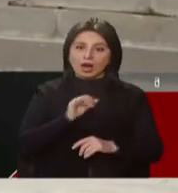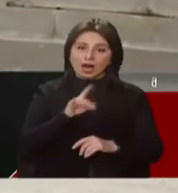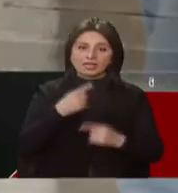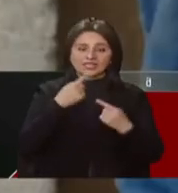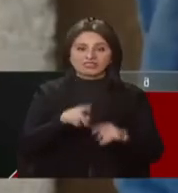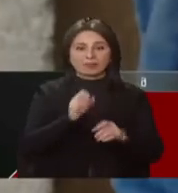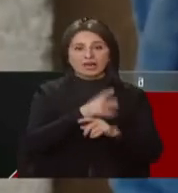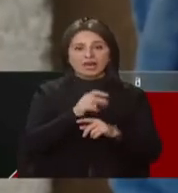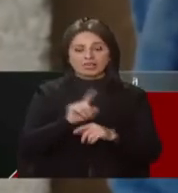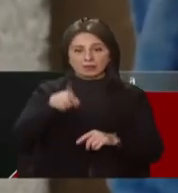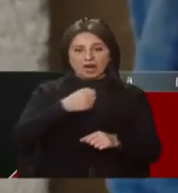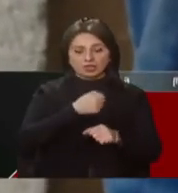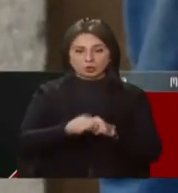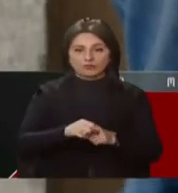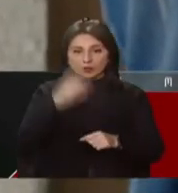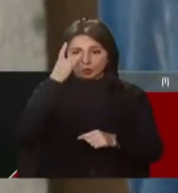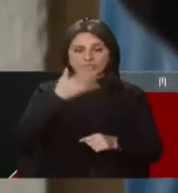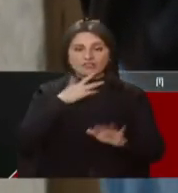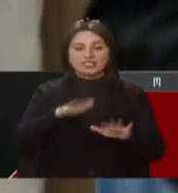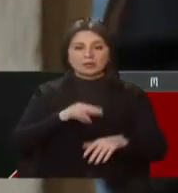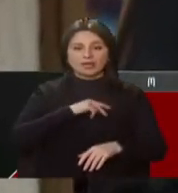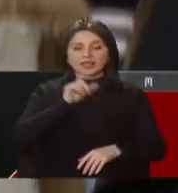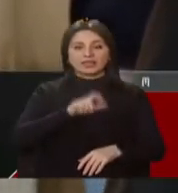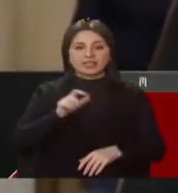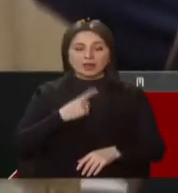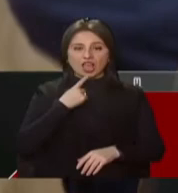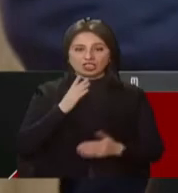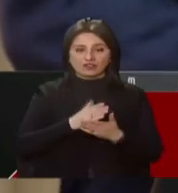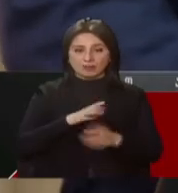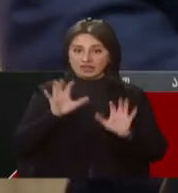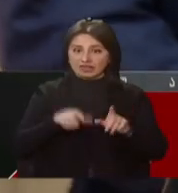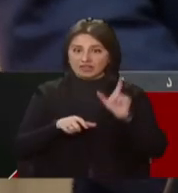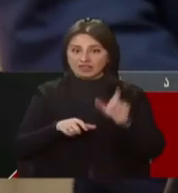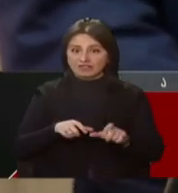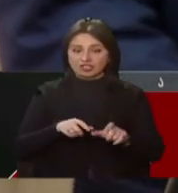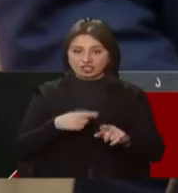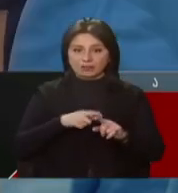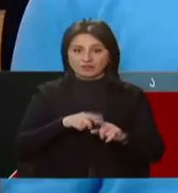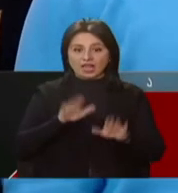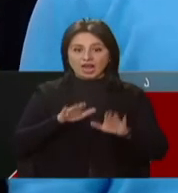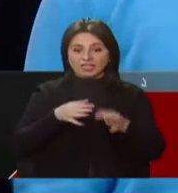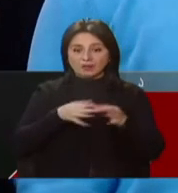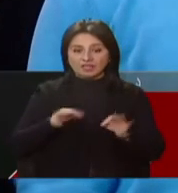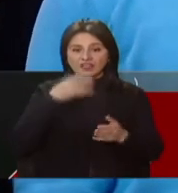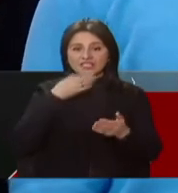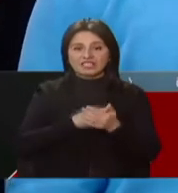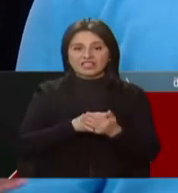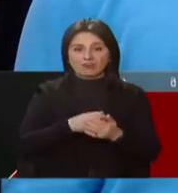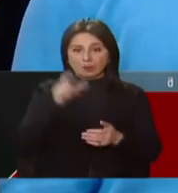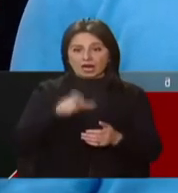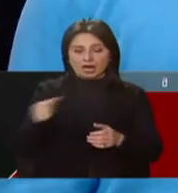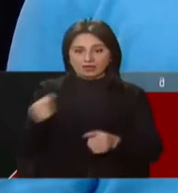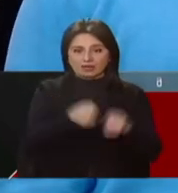ansxobis gatavisuplebas aizulebda. Rustavis sakrebulos tanamshromlobs eqvi aqt rom tavd მარე გამოთავისუფლებულ ადგილებზე საკუთარი